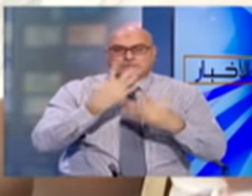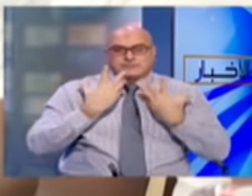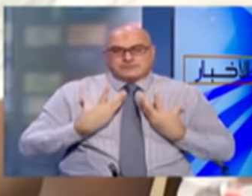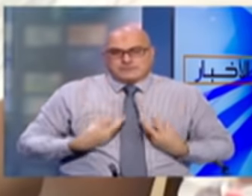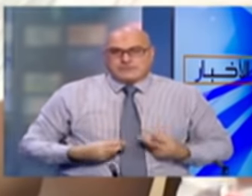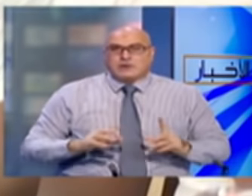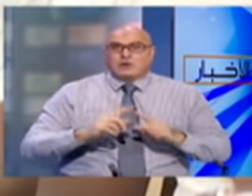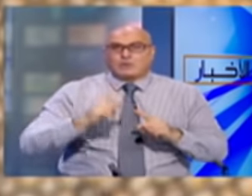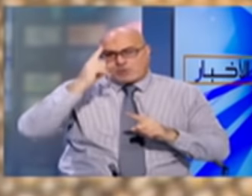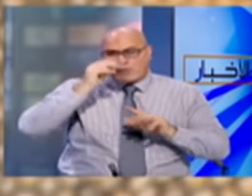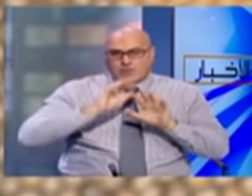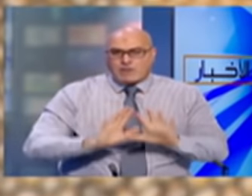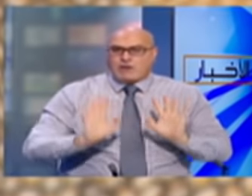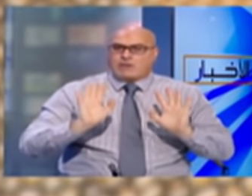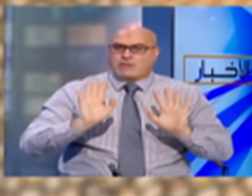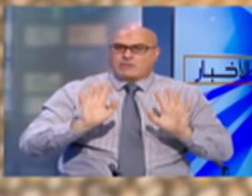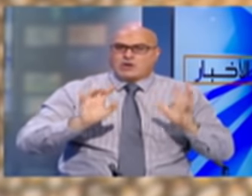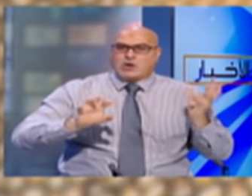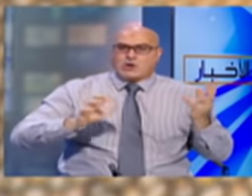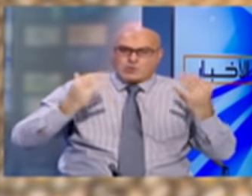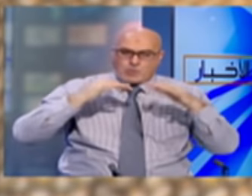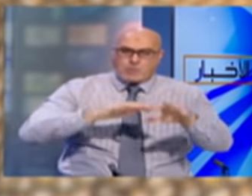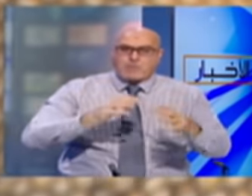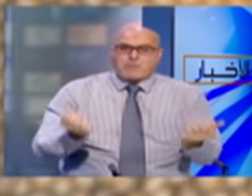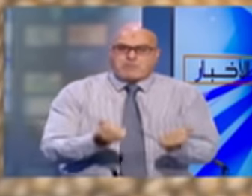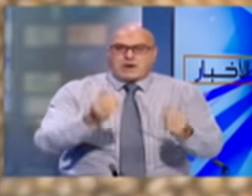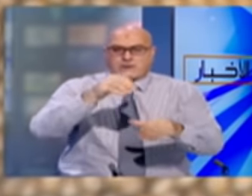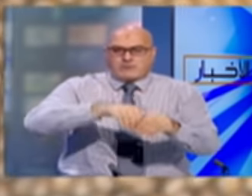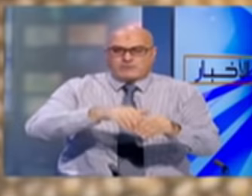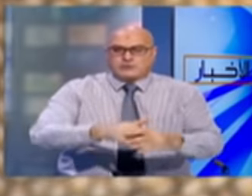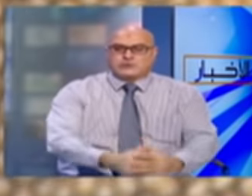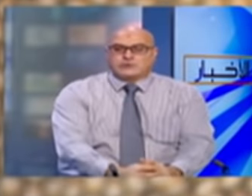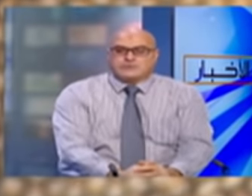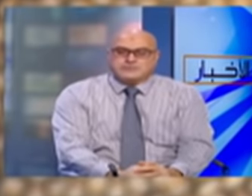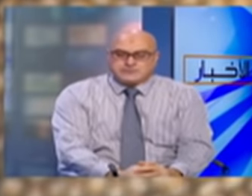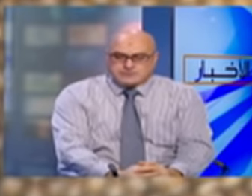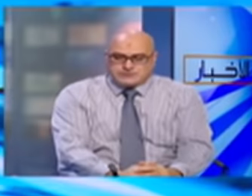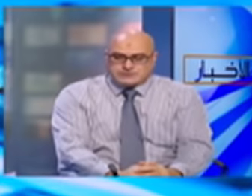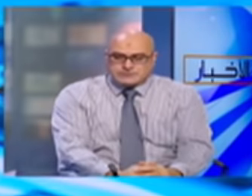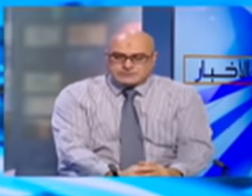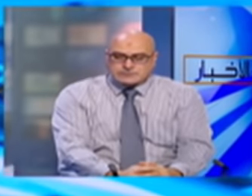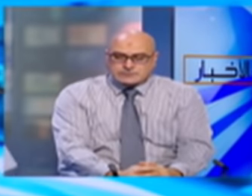أيضا بالهدوء الذي طبع الحملة الانتخابية.